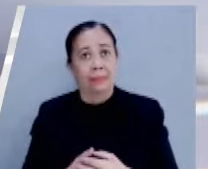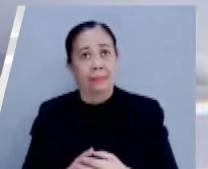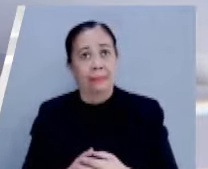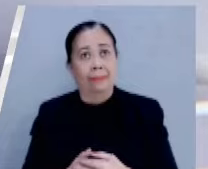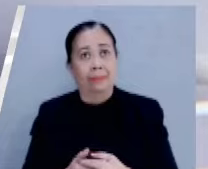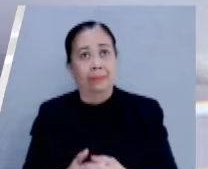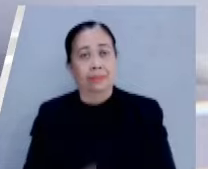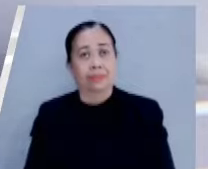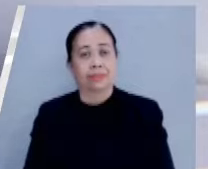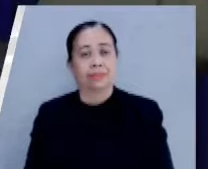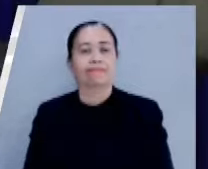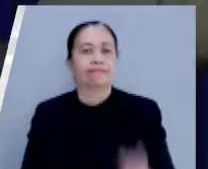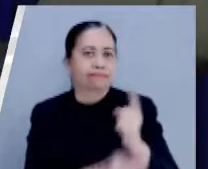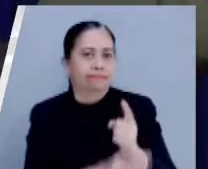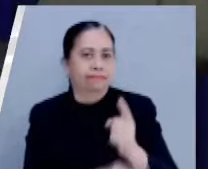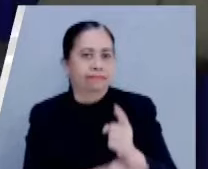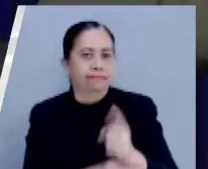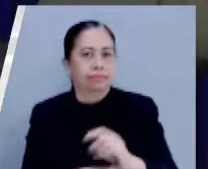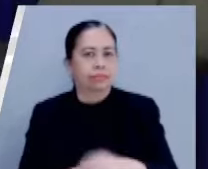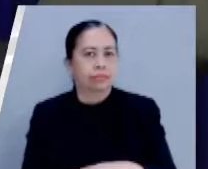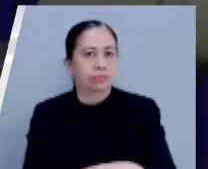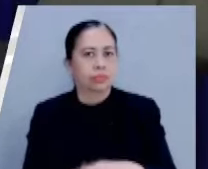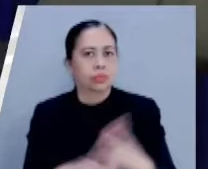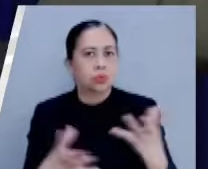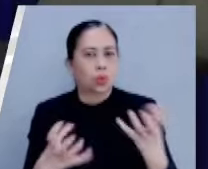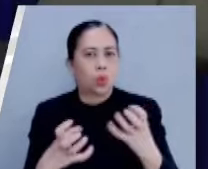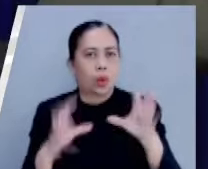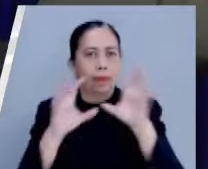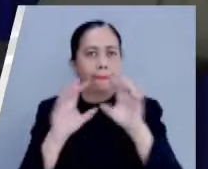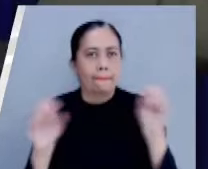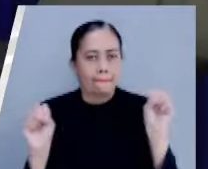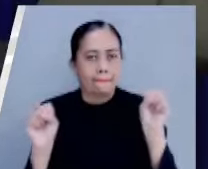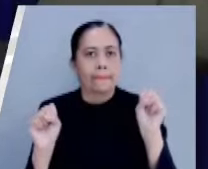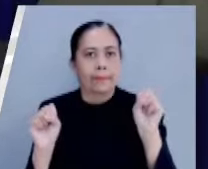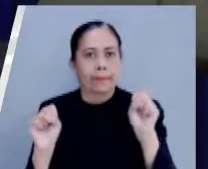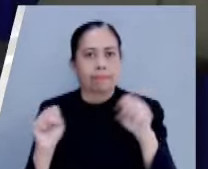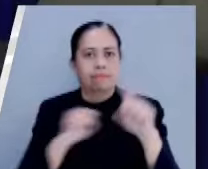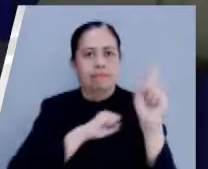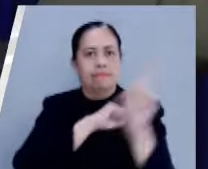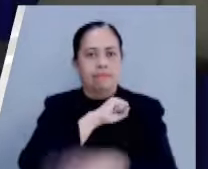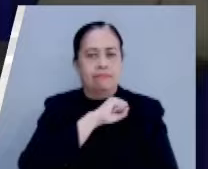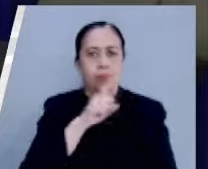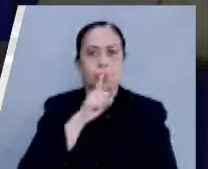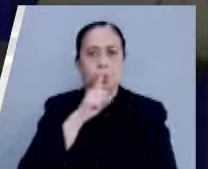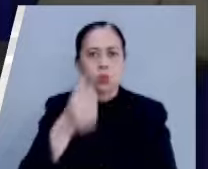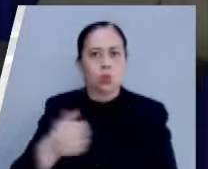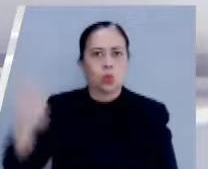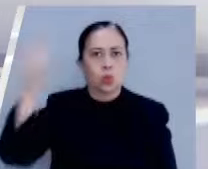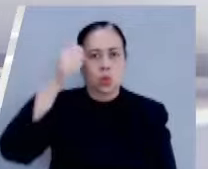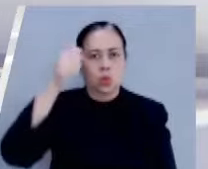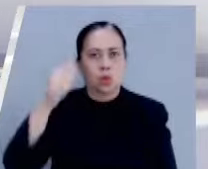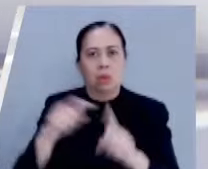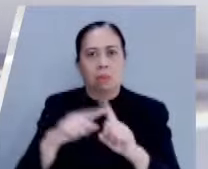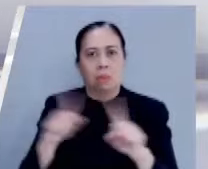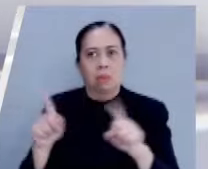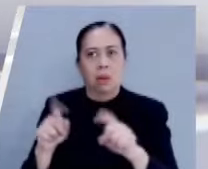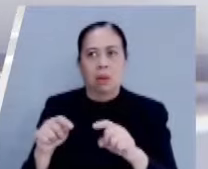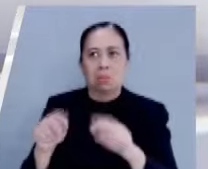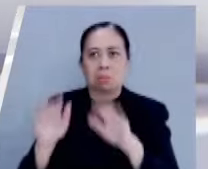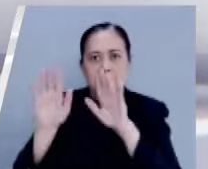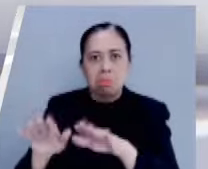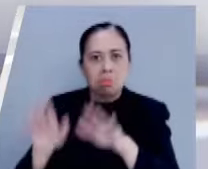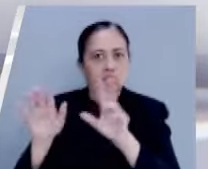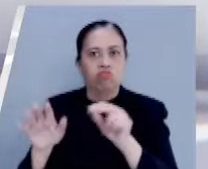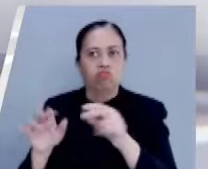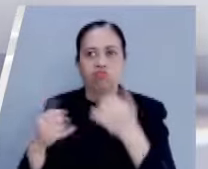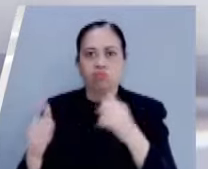Tama, Mel. Siyempre, ang gusto ng Pangulo, ang mapaparusahan siyempre yung mastermind, pero wala daw sisinuhin ang batas na ito. Maging